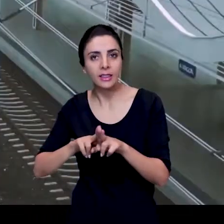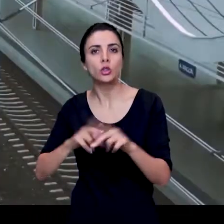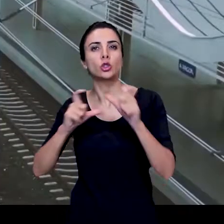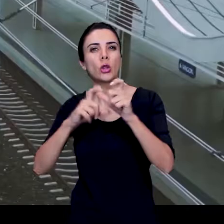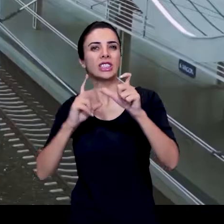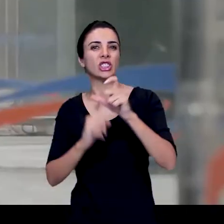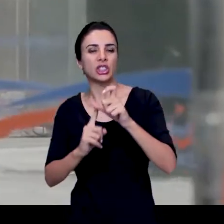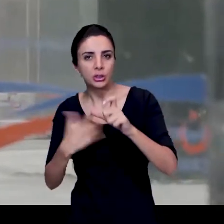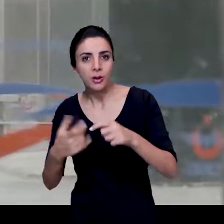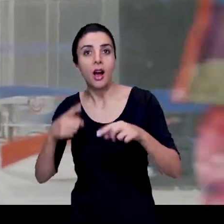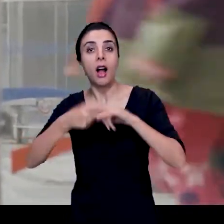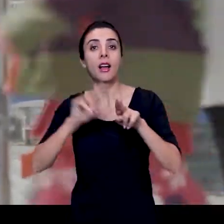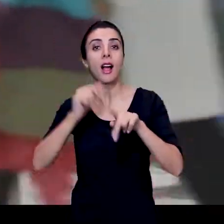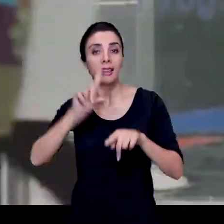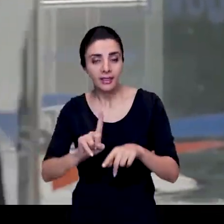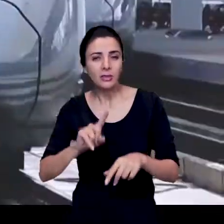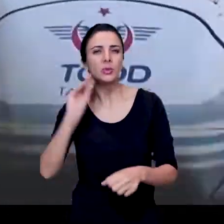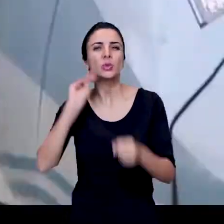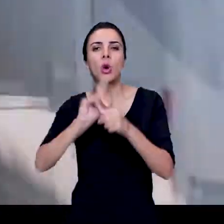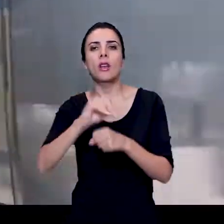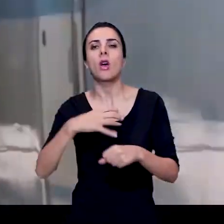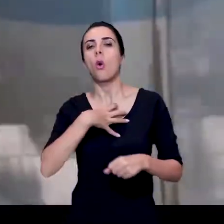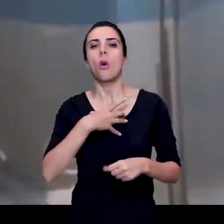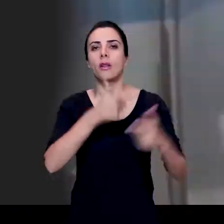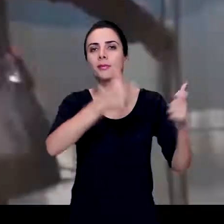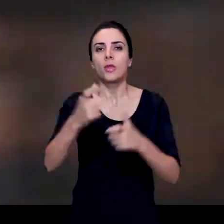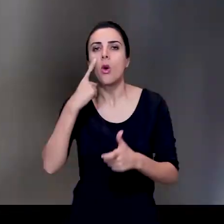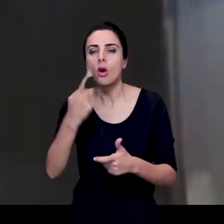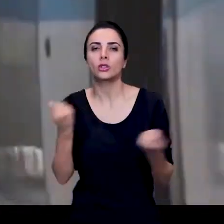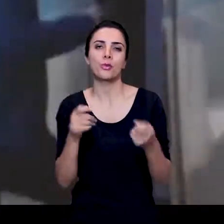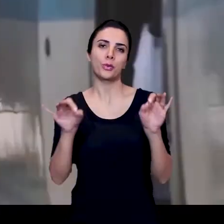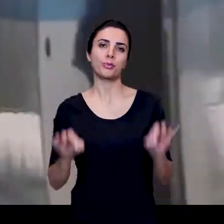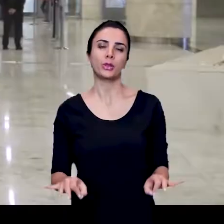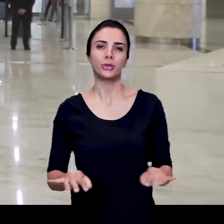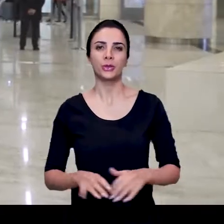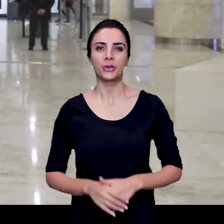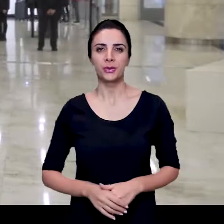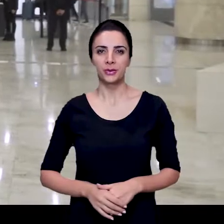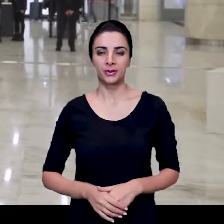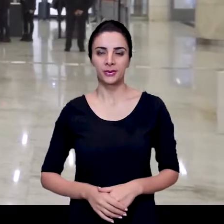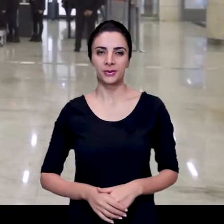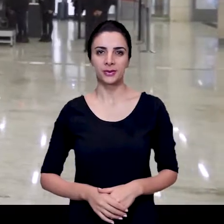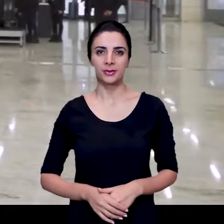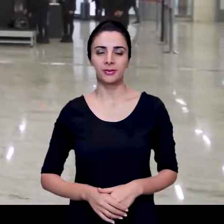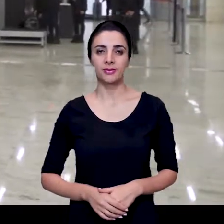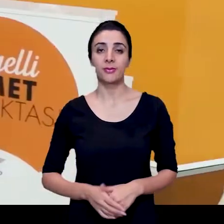Pendik, Söğütlü Çeşme, Halkalı ve Konya gar ve istasyonlarında başlıyor.